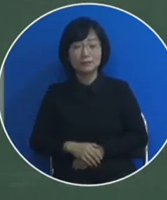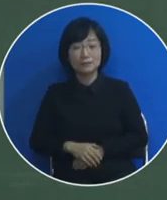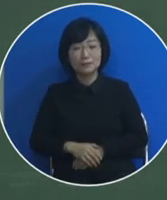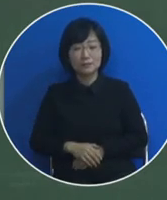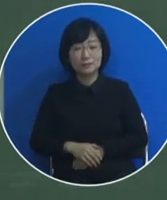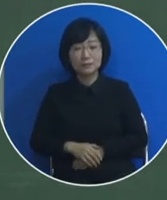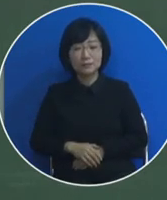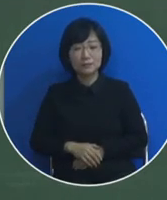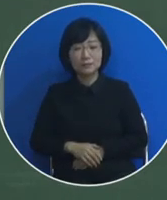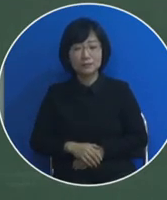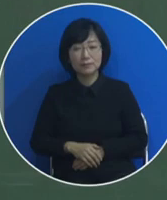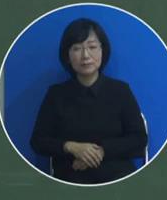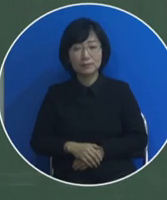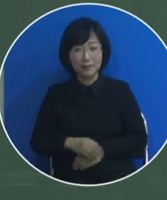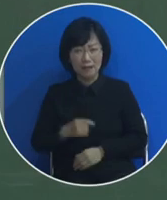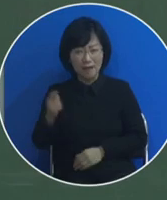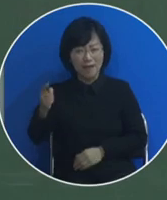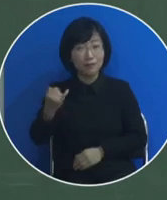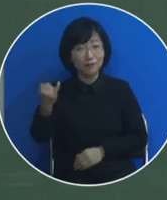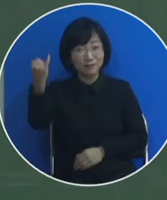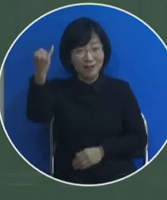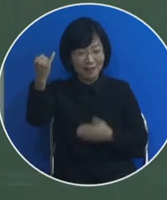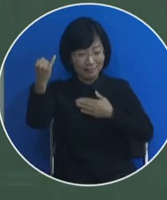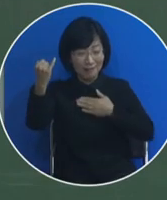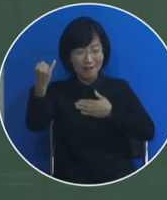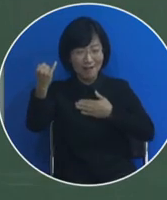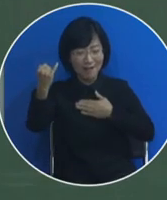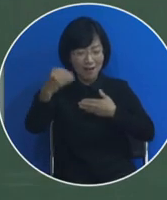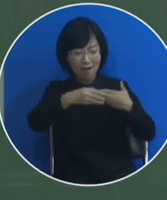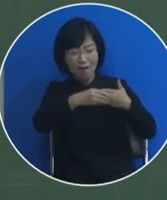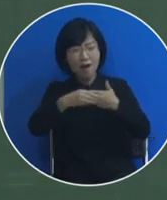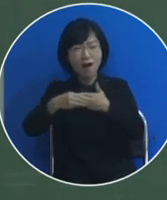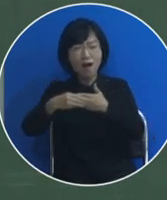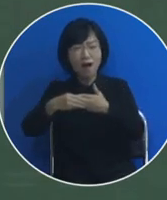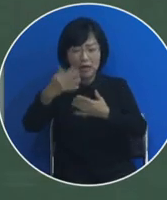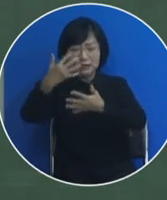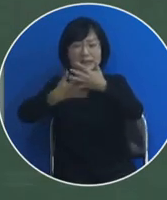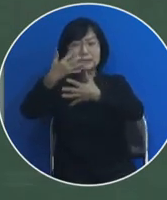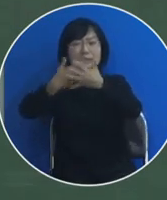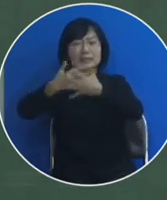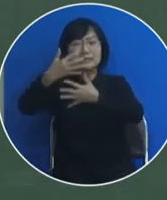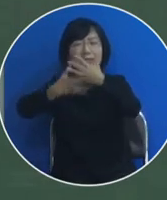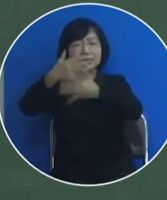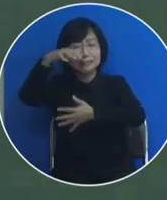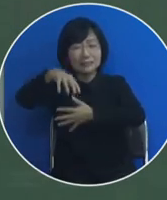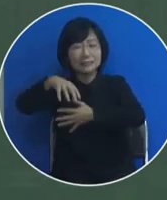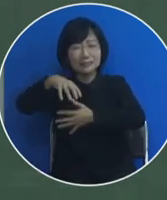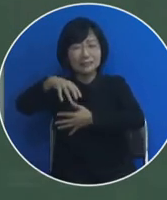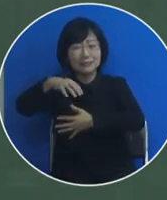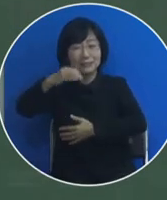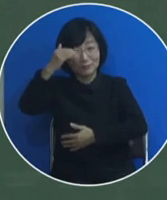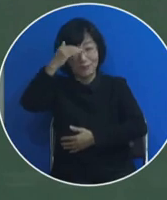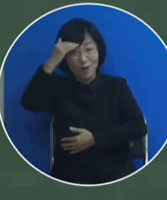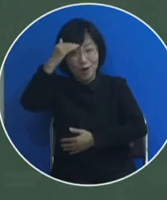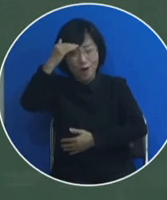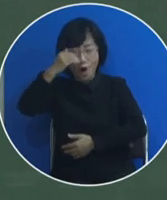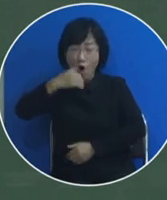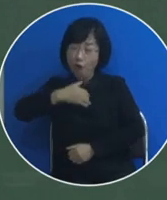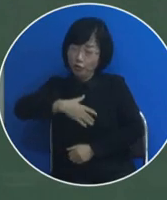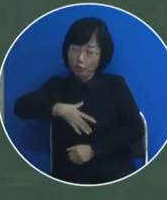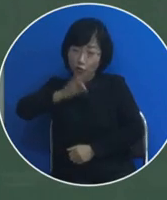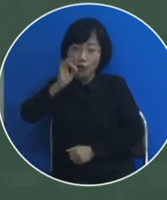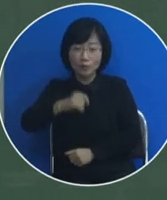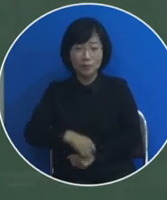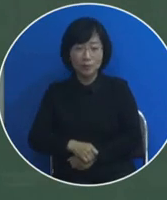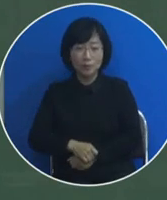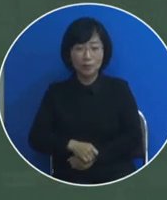표 사는 인류극장을 데리고 가서 그 누나가. And I can never forget for the rest of my life because for the first time in my life, she bought me a ticket to a movie theater. 나는 그